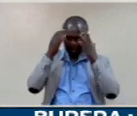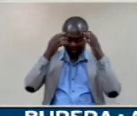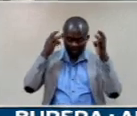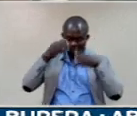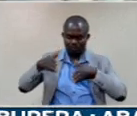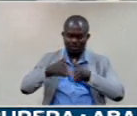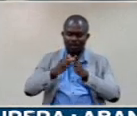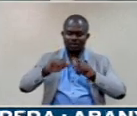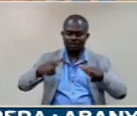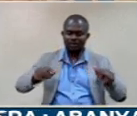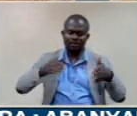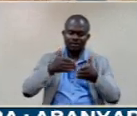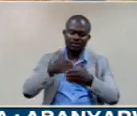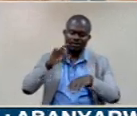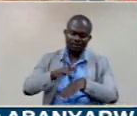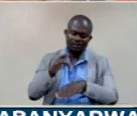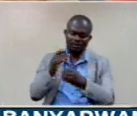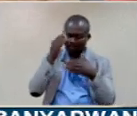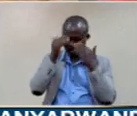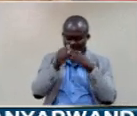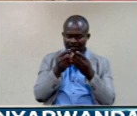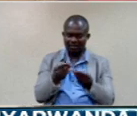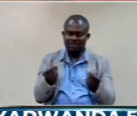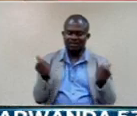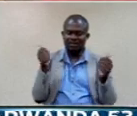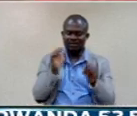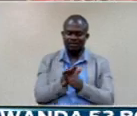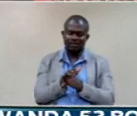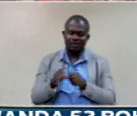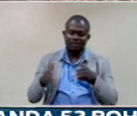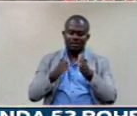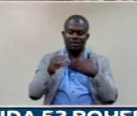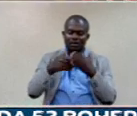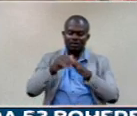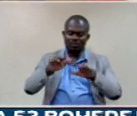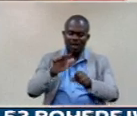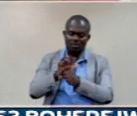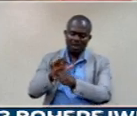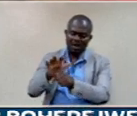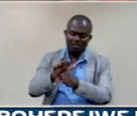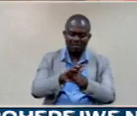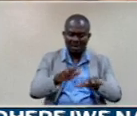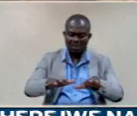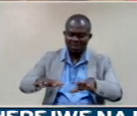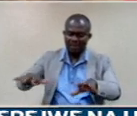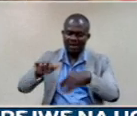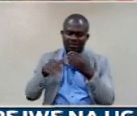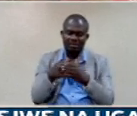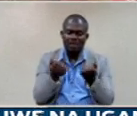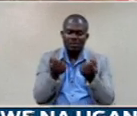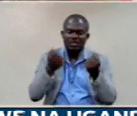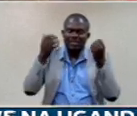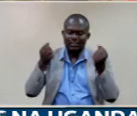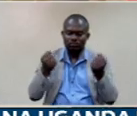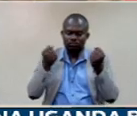w'itaka ukora kuri iki kibuga kuko warangiritse bikabije. Ni umuhanda wari waratsindagiwe n'itaka ariko uza kwangizwa n'amakamyo awunyuramo